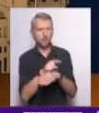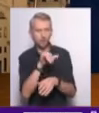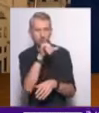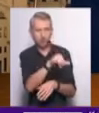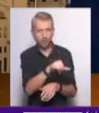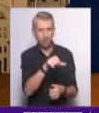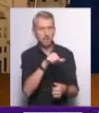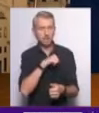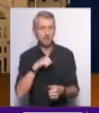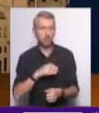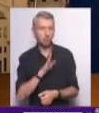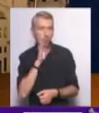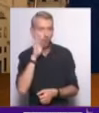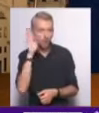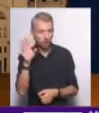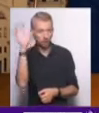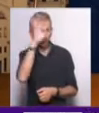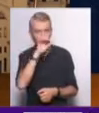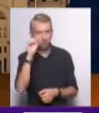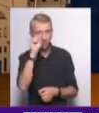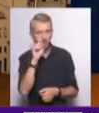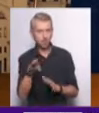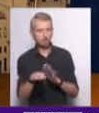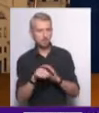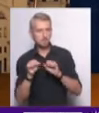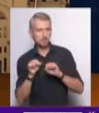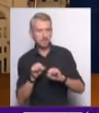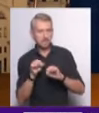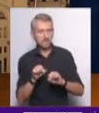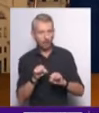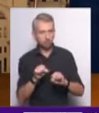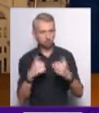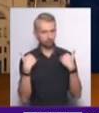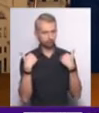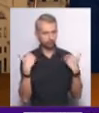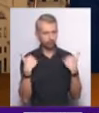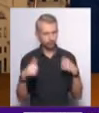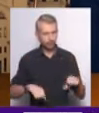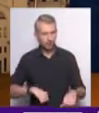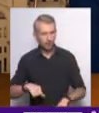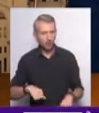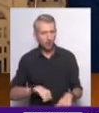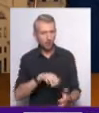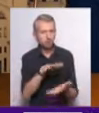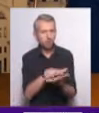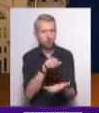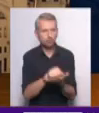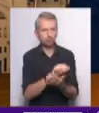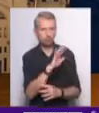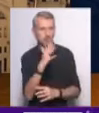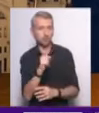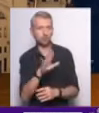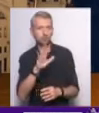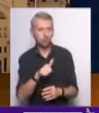з самого ранку, фактично зночі, під перекриттям тітушок, пошкодити якомога більше дерев, щоб їх уже не можна було